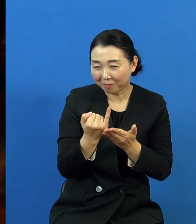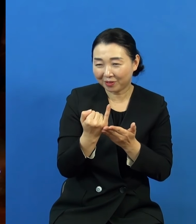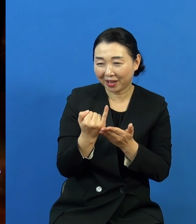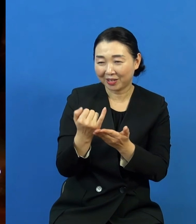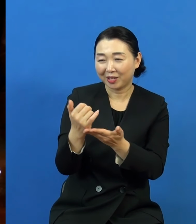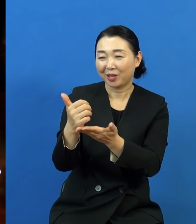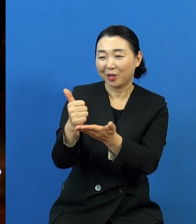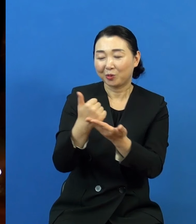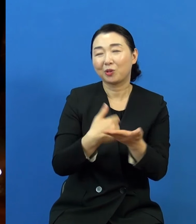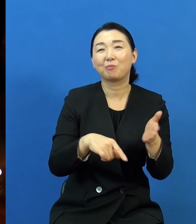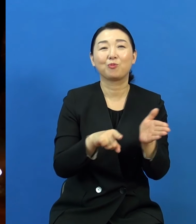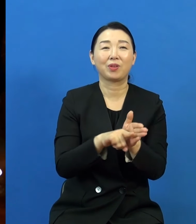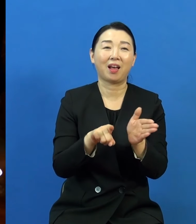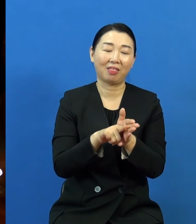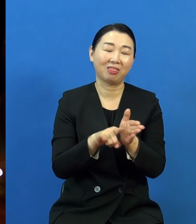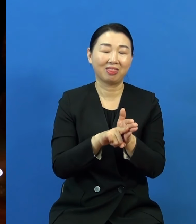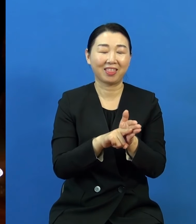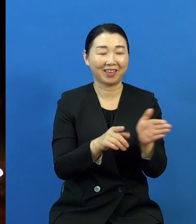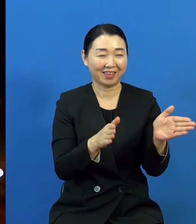준비하고 있었던 것이에요.